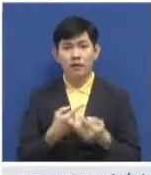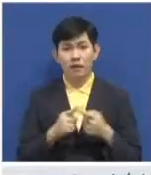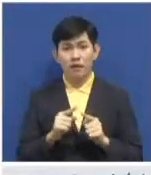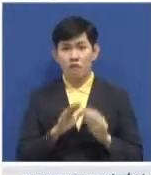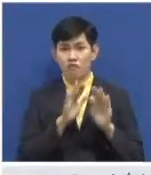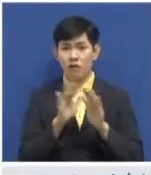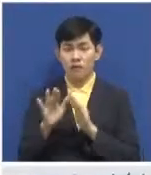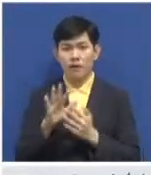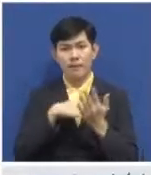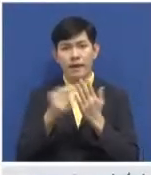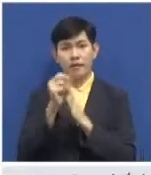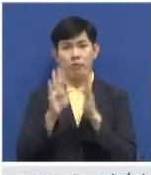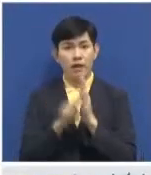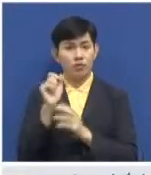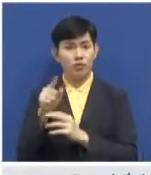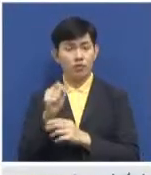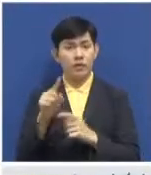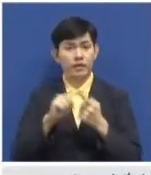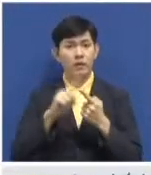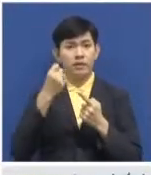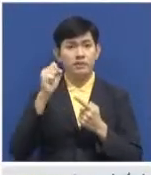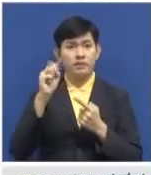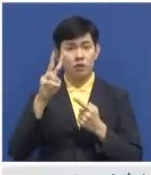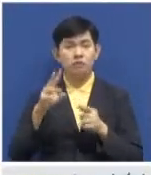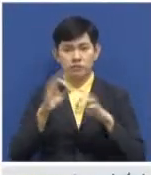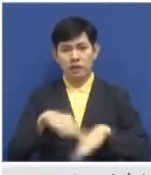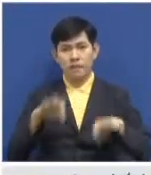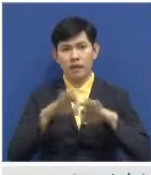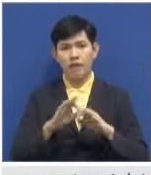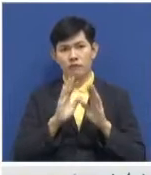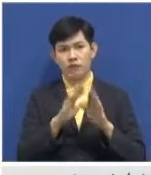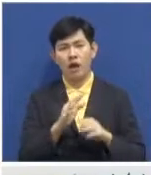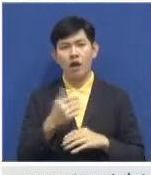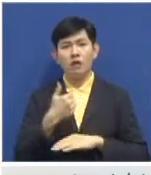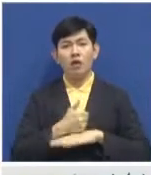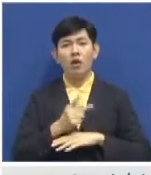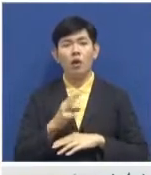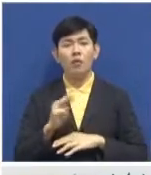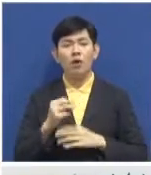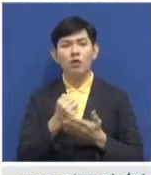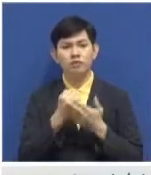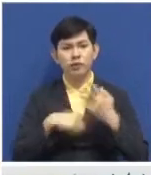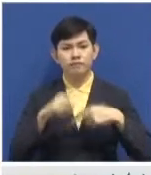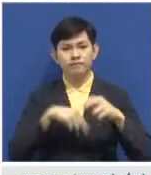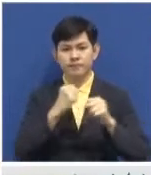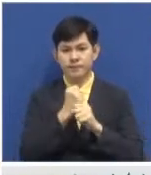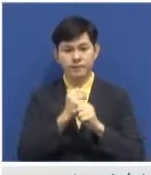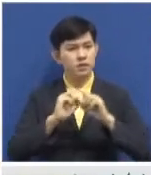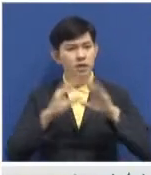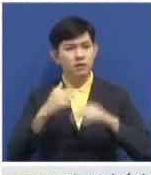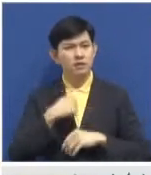โยบายที่เร่งด่วนข้อที่12นี้เป็นเรื่องสำคัญอยากจะให้คณะรัฐมนตรีเน้นให้ชัดกว่านี้อย่าเขียนเลื่อนลอยในลักษณะที่ขอ